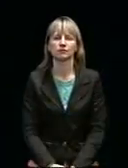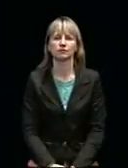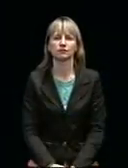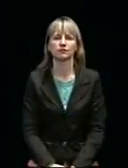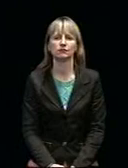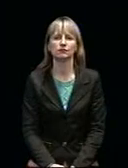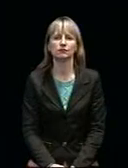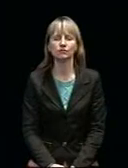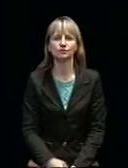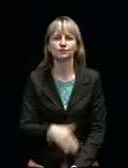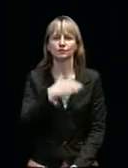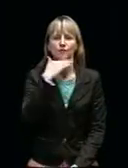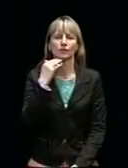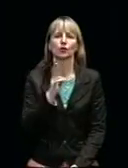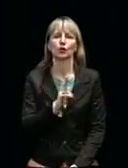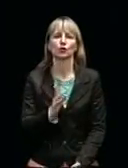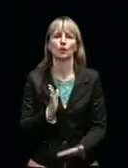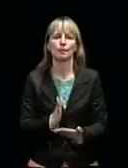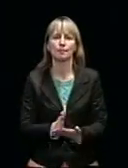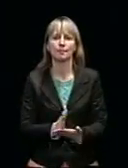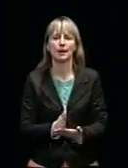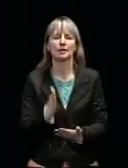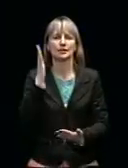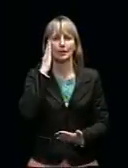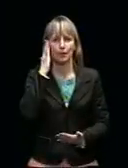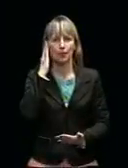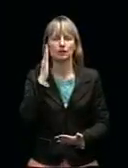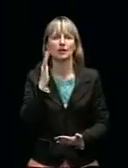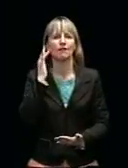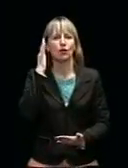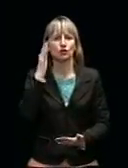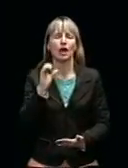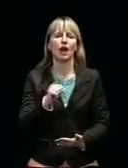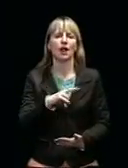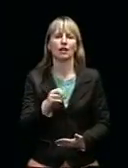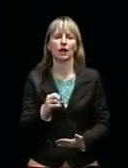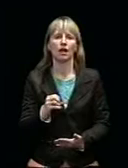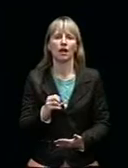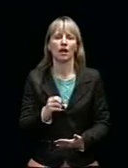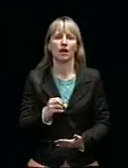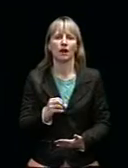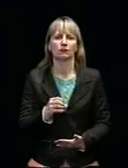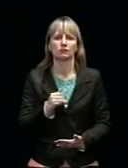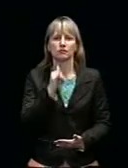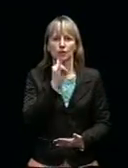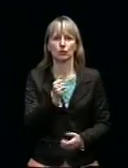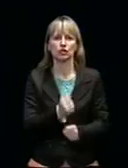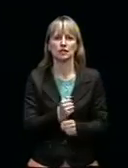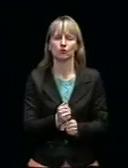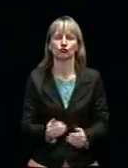от багато хто, в принципі, має здібності для творчості, але от не наважується зробити